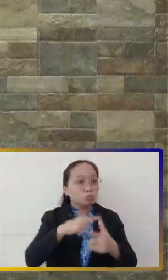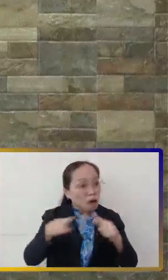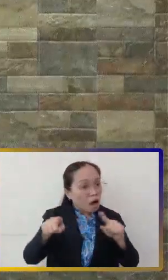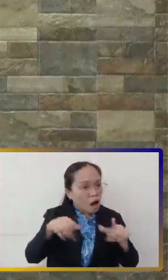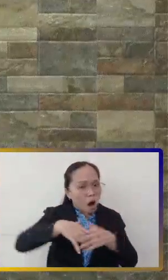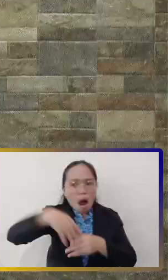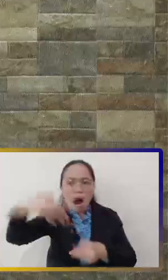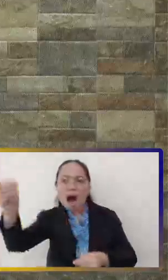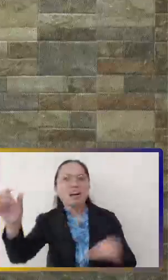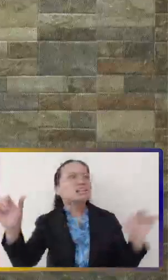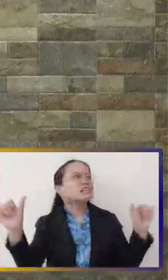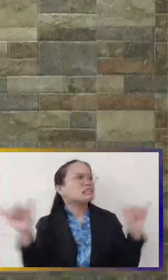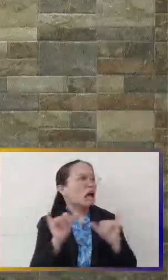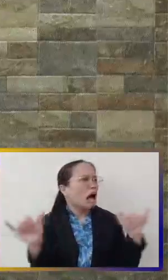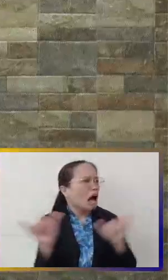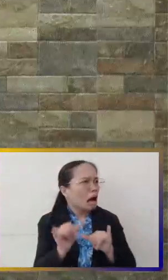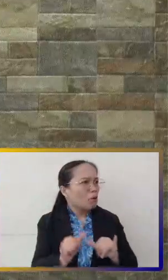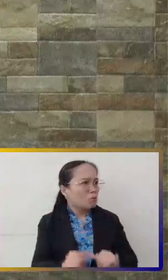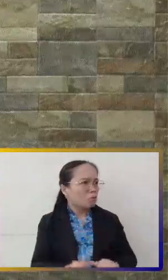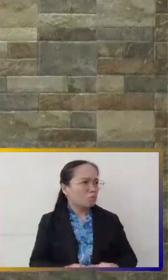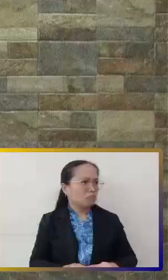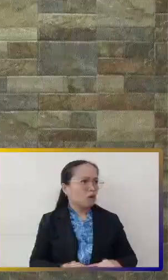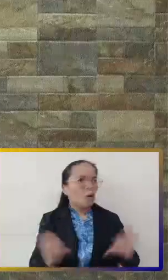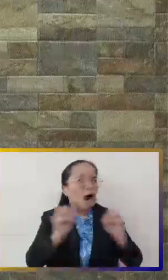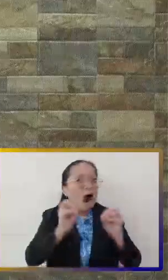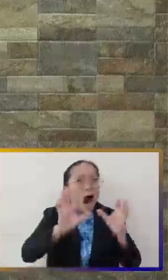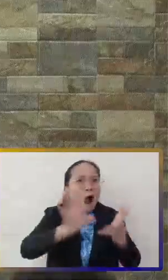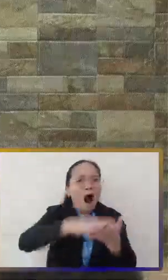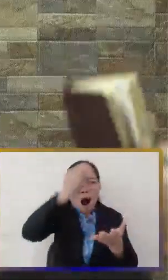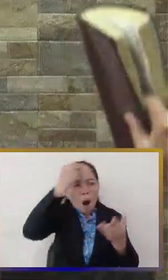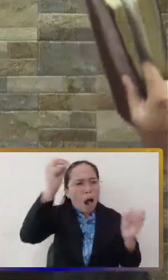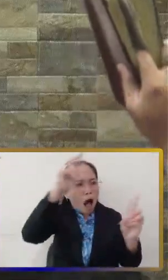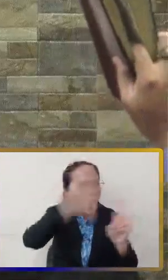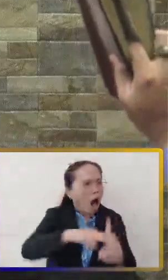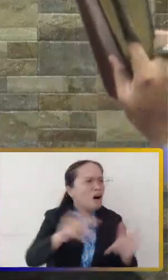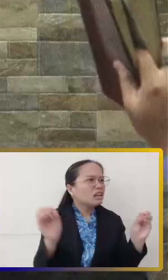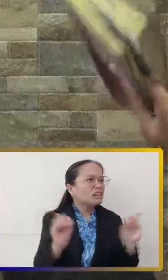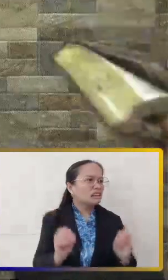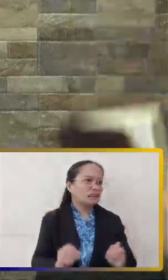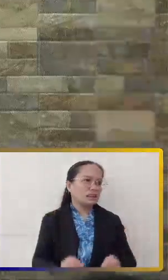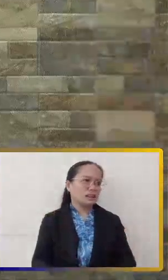hindi tayo pumasok sa loob ng simbahan.